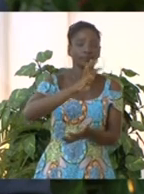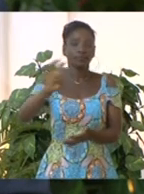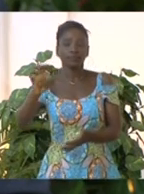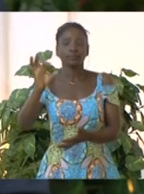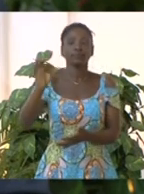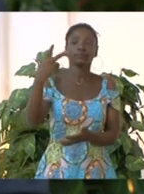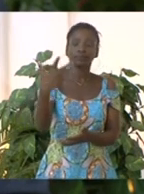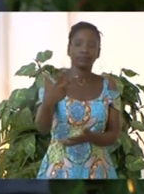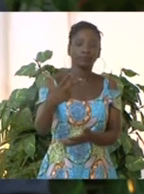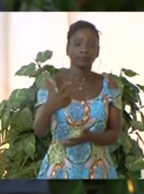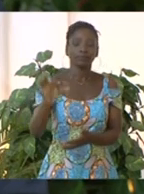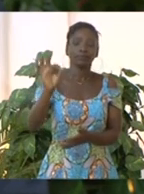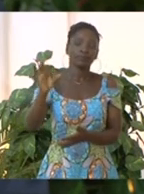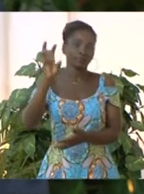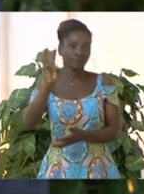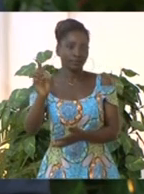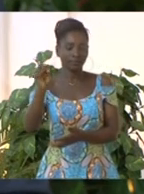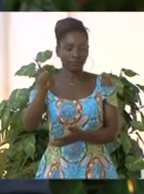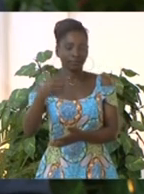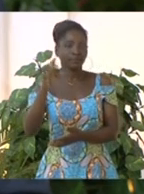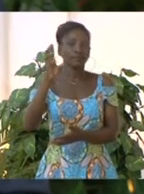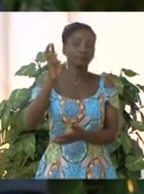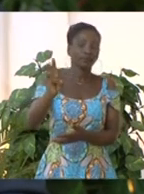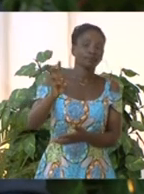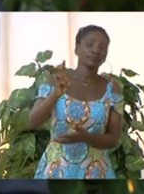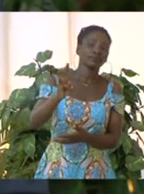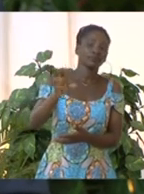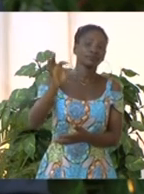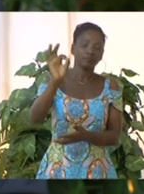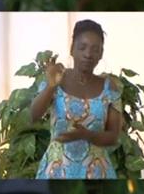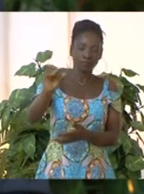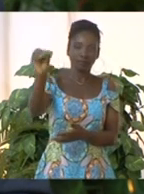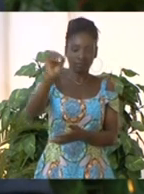soit 96,69%. Afingé Saint-Pascal,